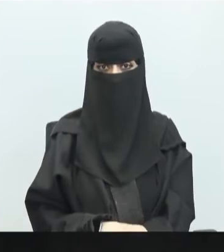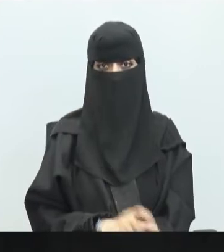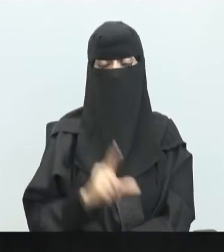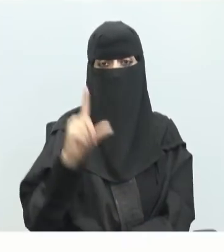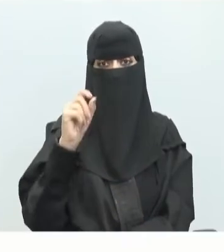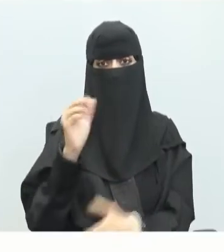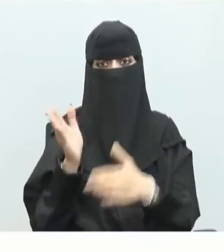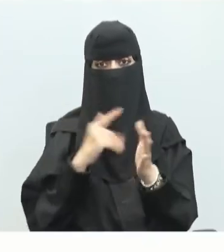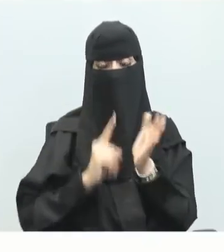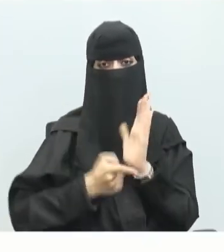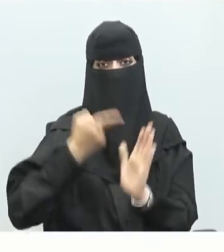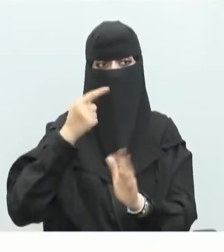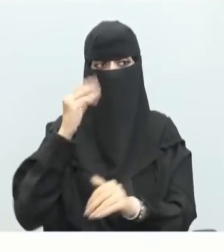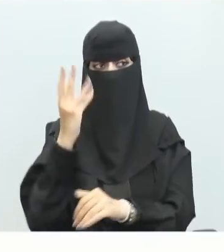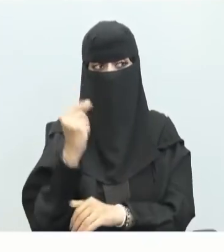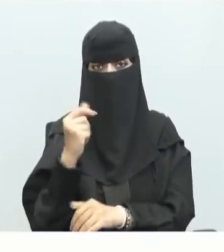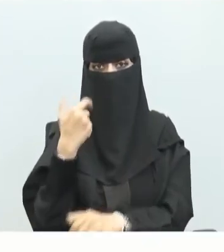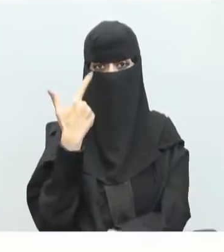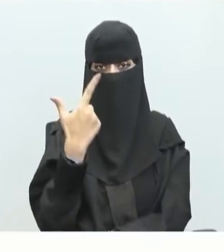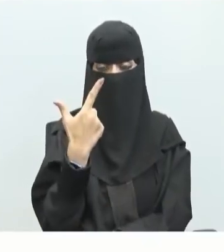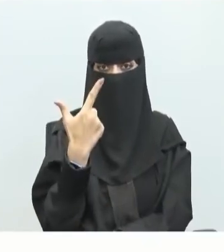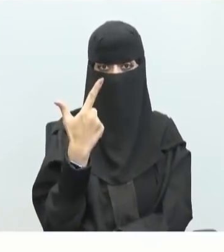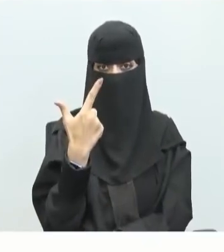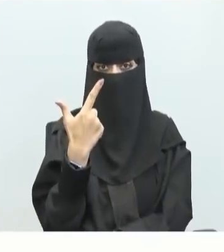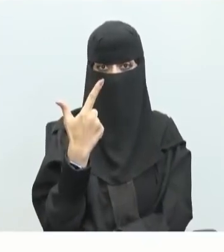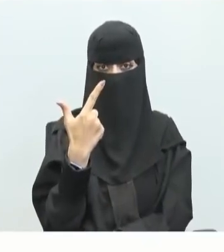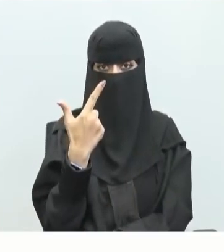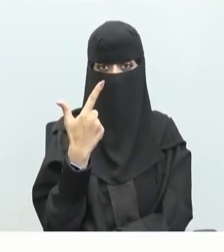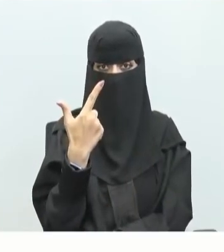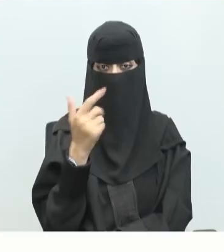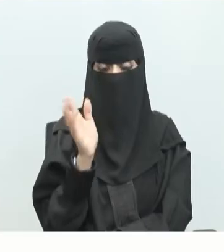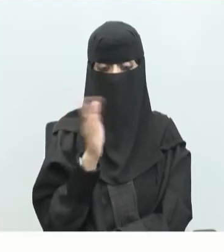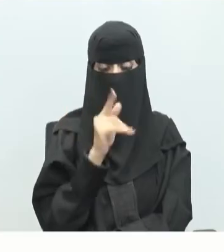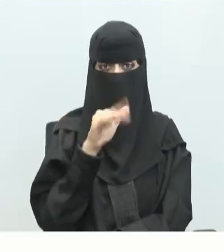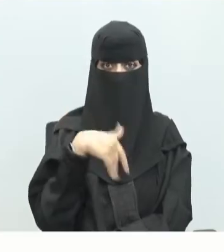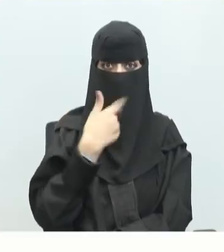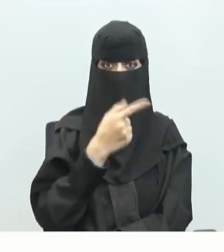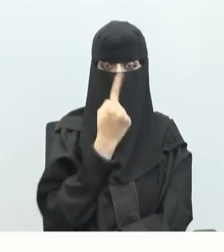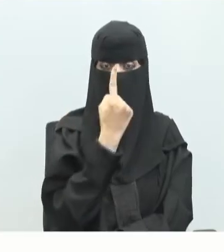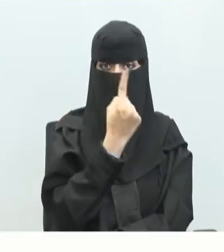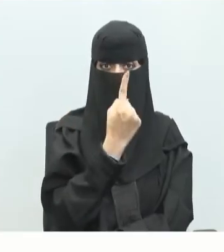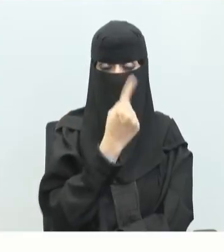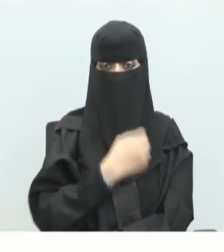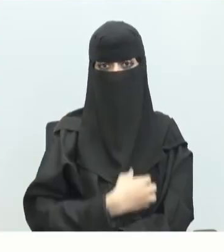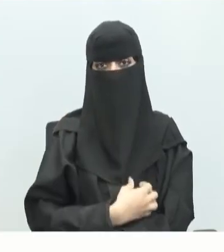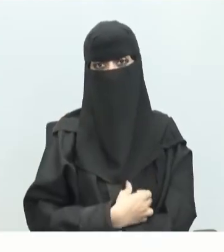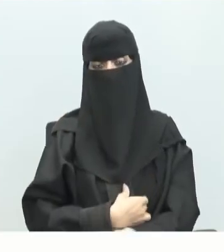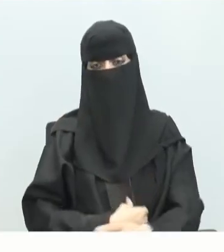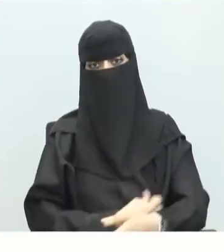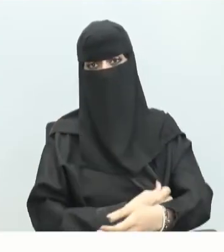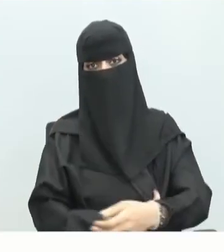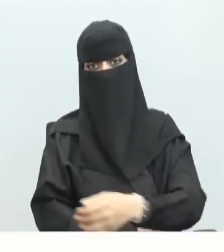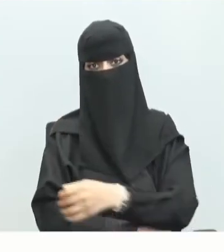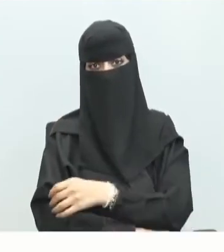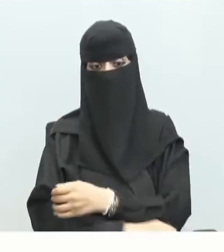احسنتم نبدا بالعدد سبعه هكذا من اعلى الى اسفل ثم